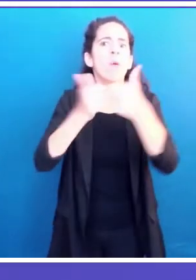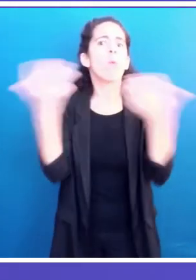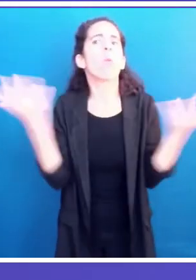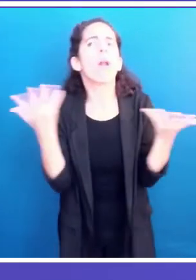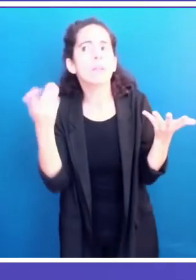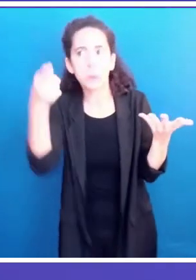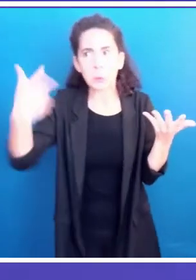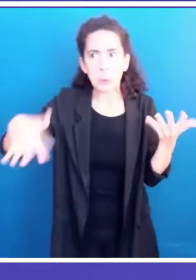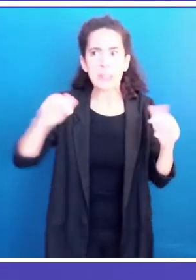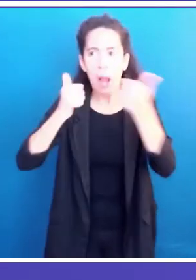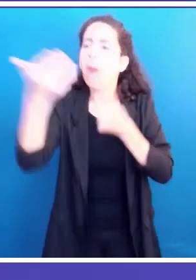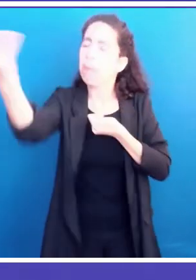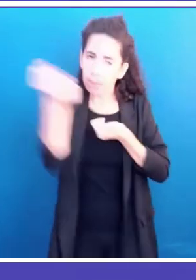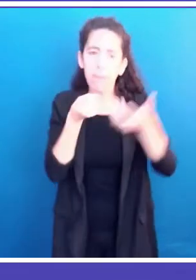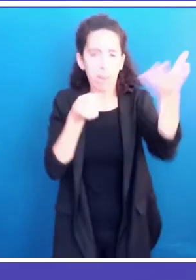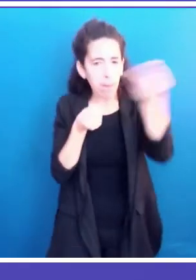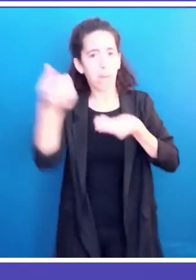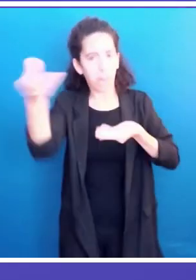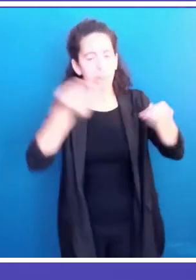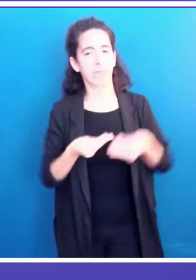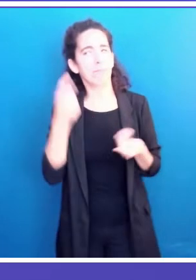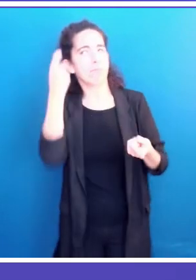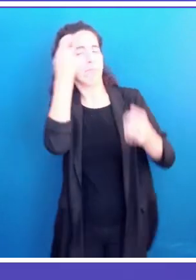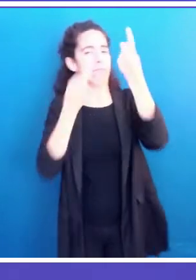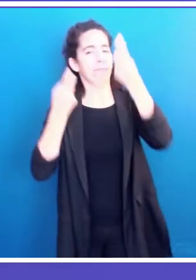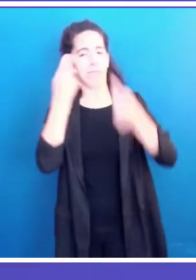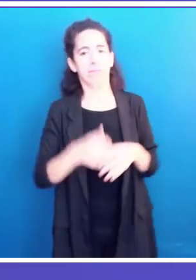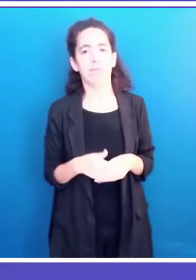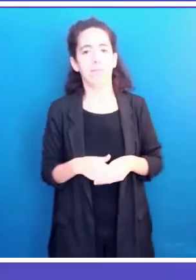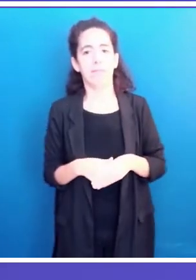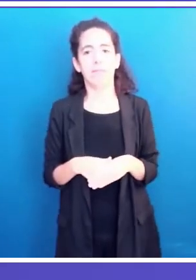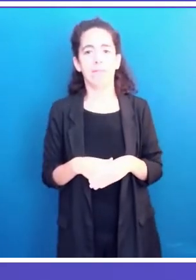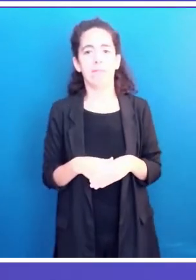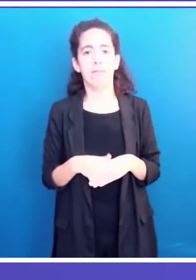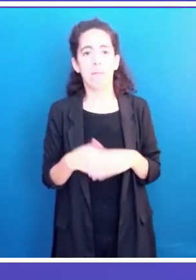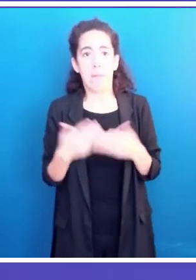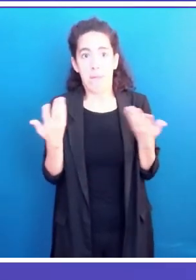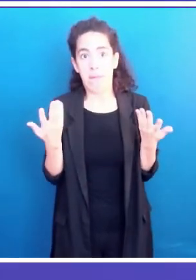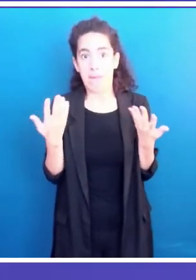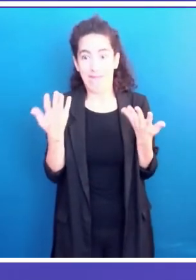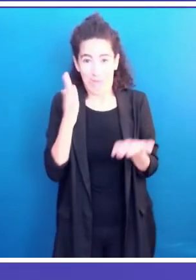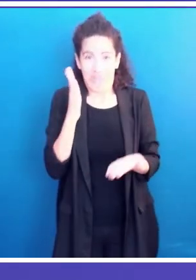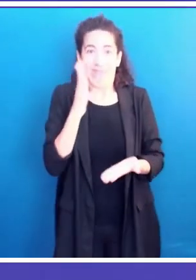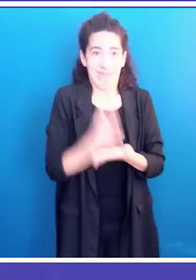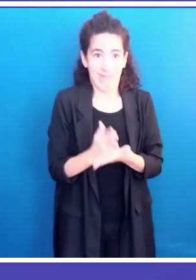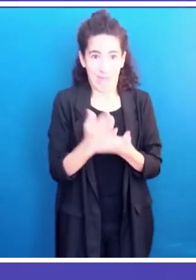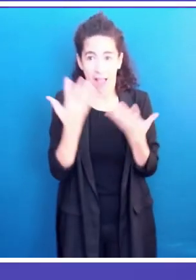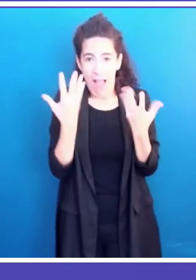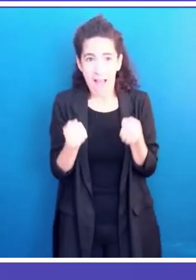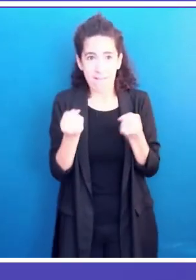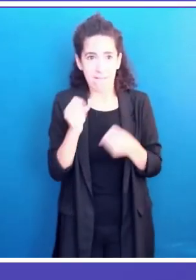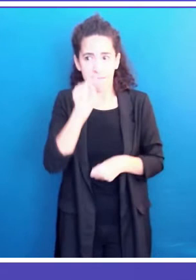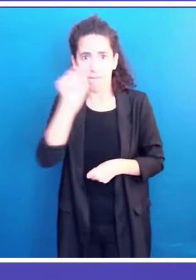نفكر ونحلل مختلف التحديات. تواجهنا تحديات هامة، والبعض من